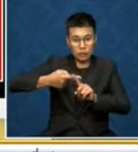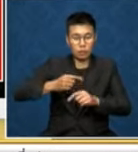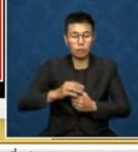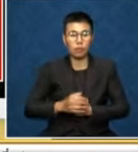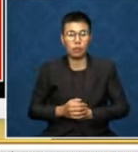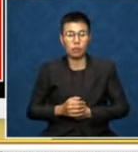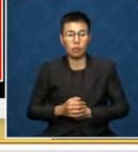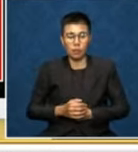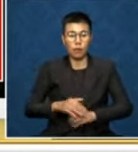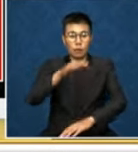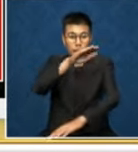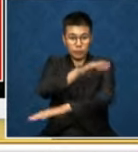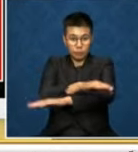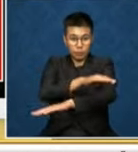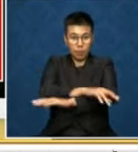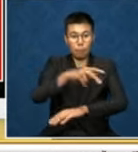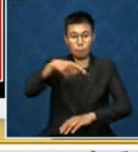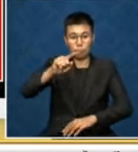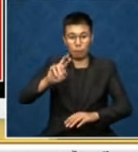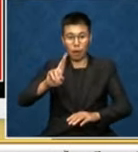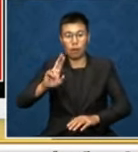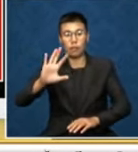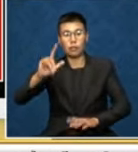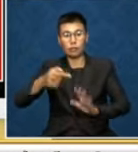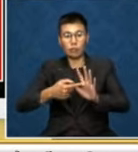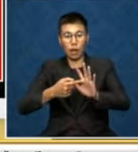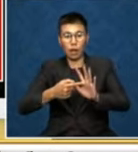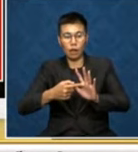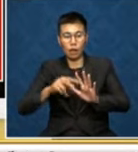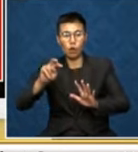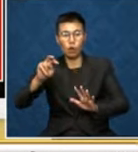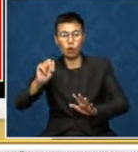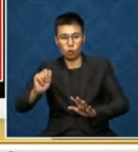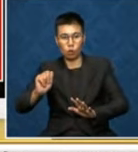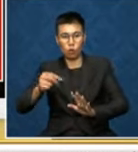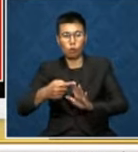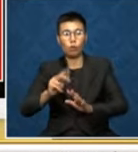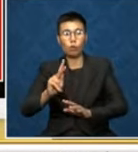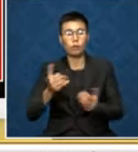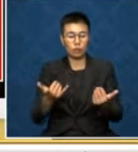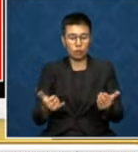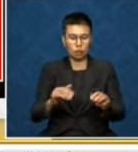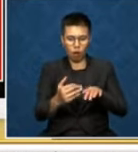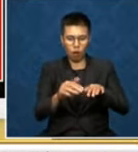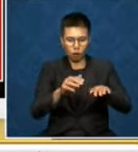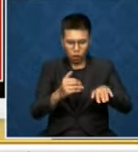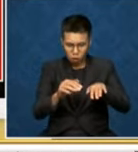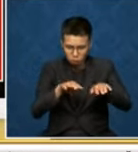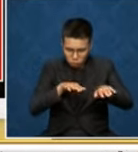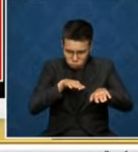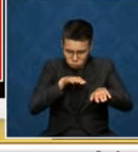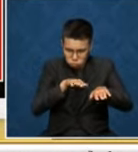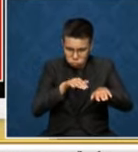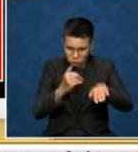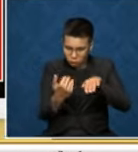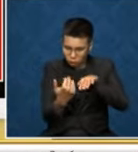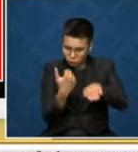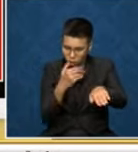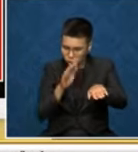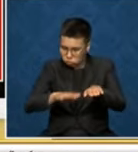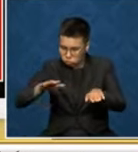แยกประชานุกูลนะว่ามีการแบ่งช่องจราจรไม่เหมาะสมพอหารือท่านประธานไปแล้วปรากฏว่าสอดอประชาชื่น